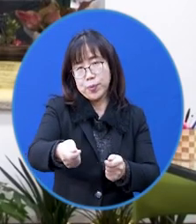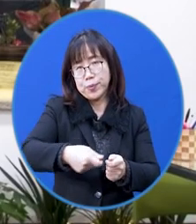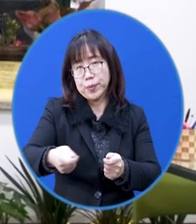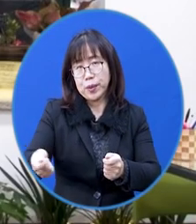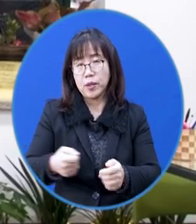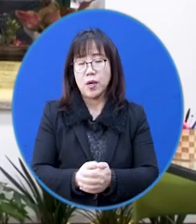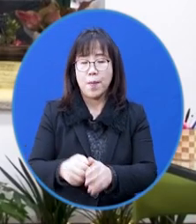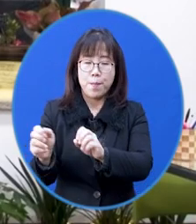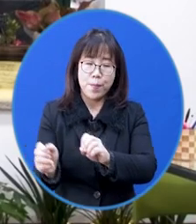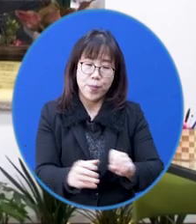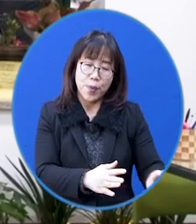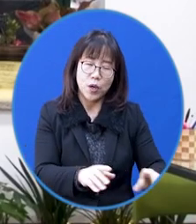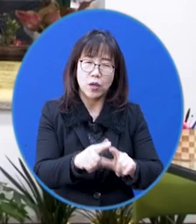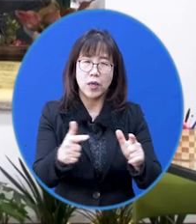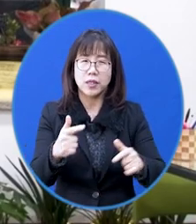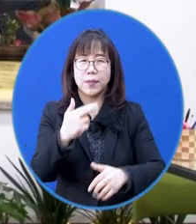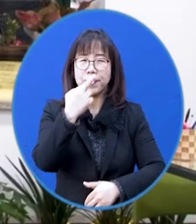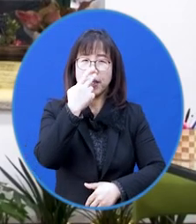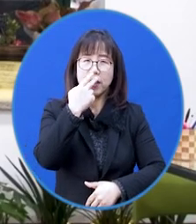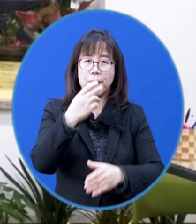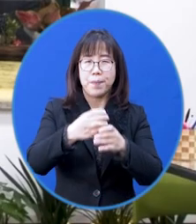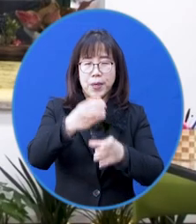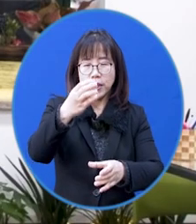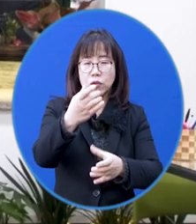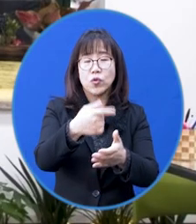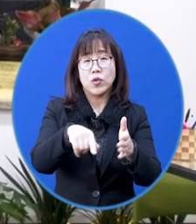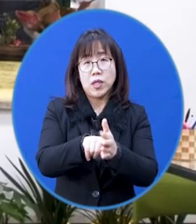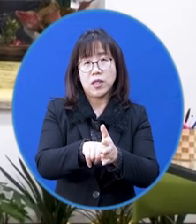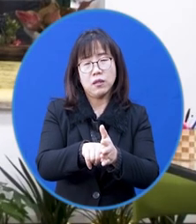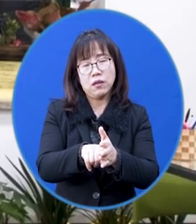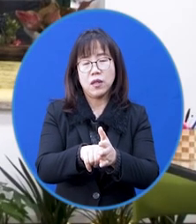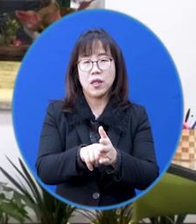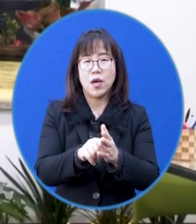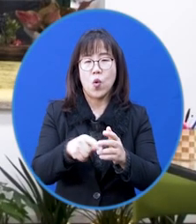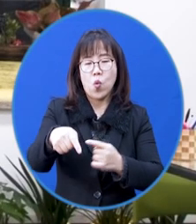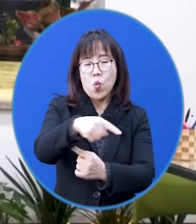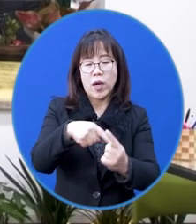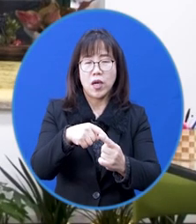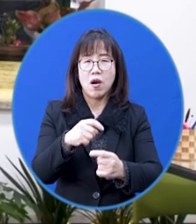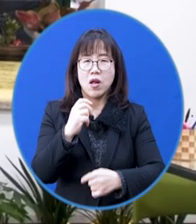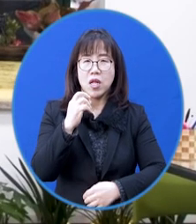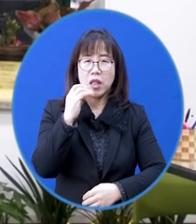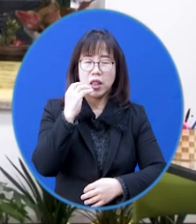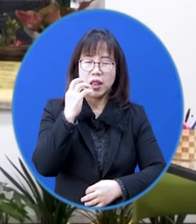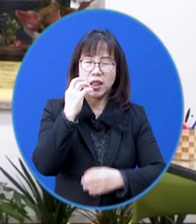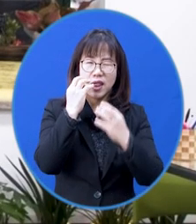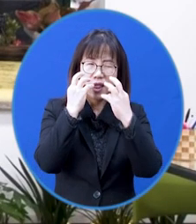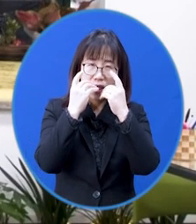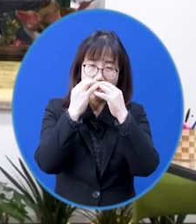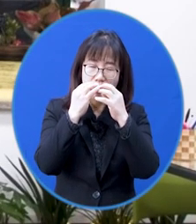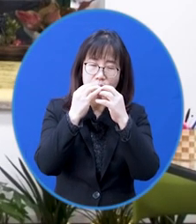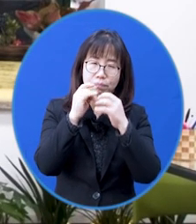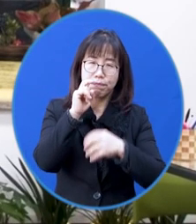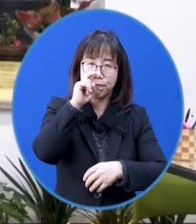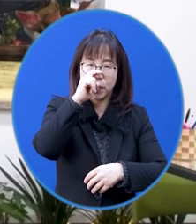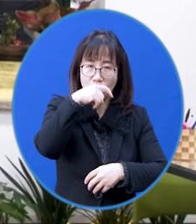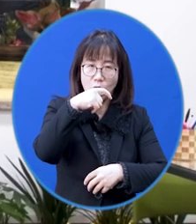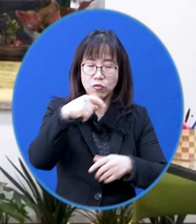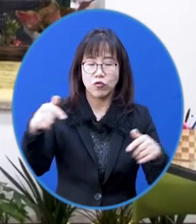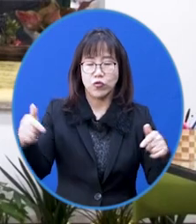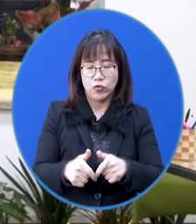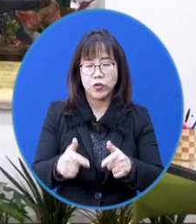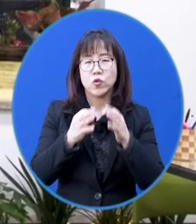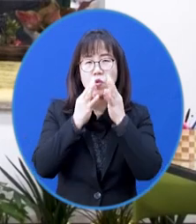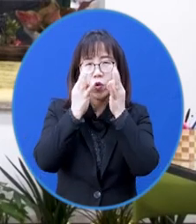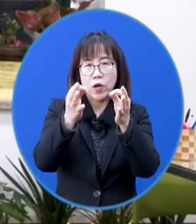통해 버려지는 폐비닐과 폐페트병으로 인한 자원 낭비와 환경오염을 최소화할 예정입니다.